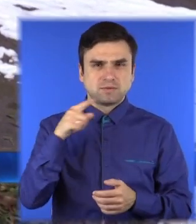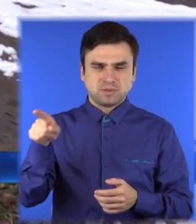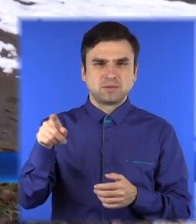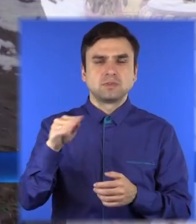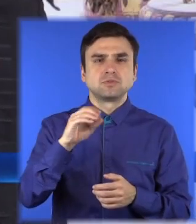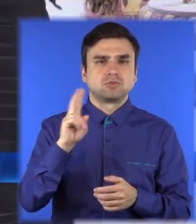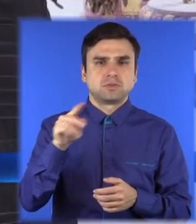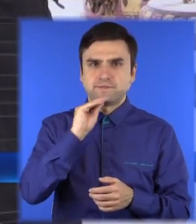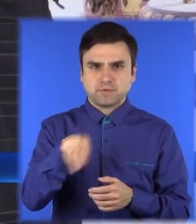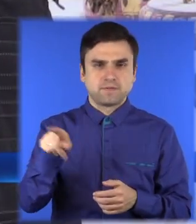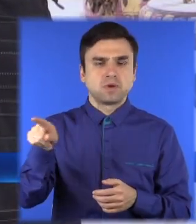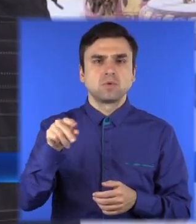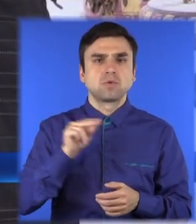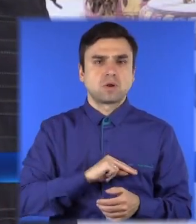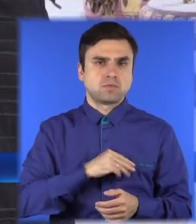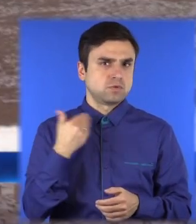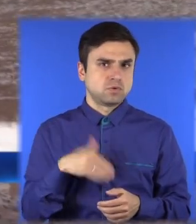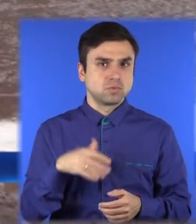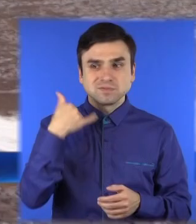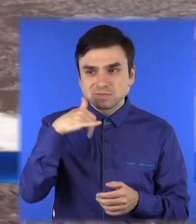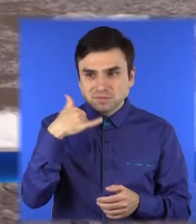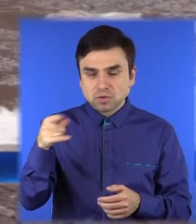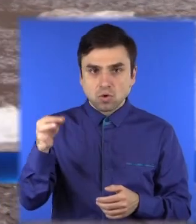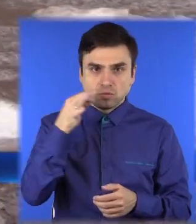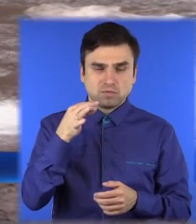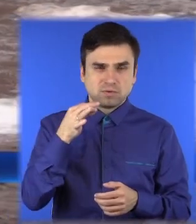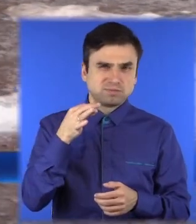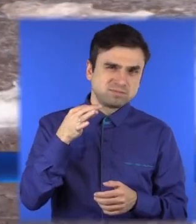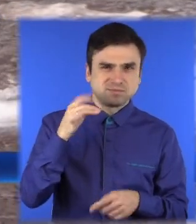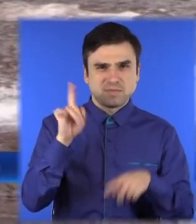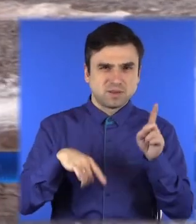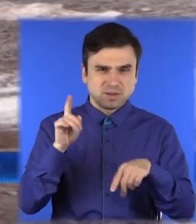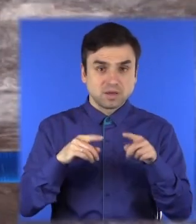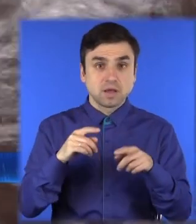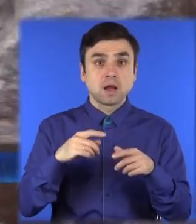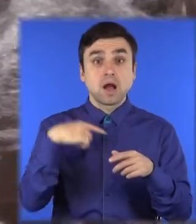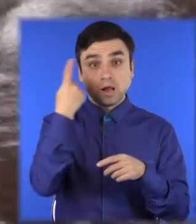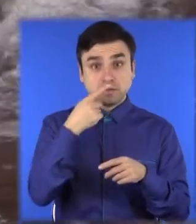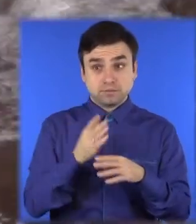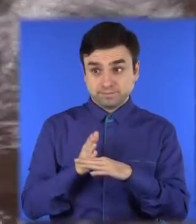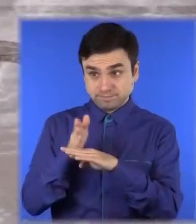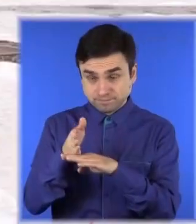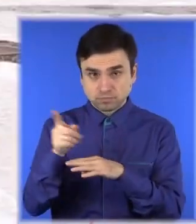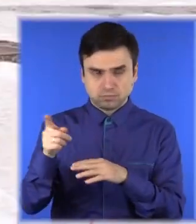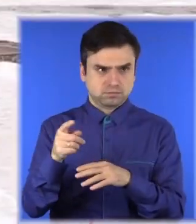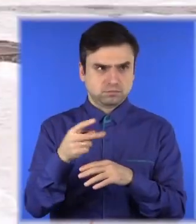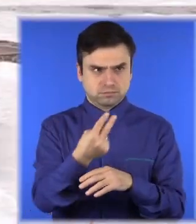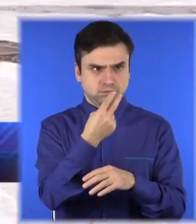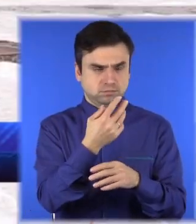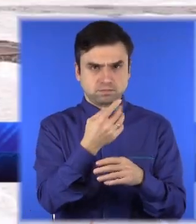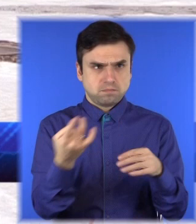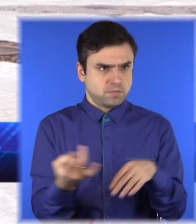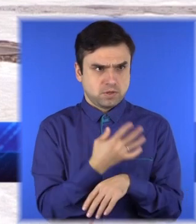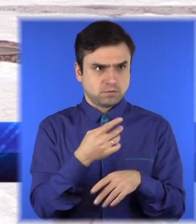просто не хоче працювати. Телефону відповідають не завжди, а при особистому візиті кажуть, що взагалі вперше чують про проблеми у будинку. Наша